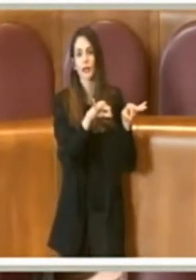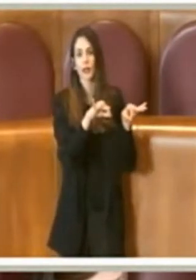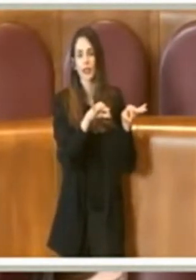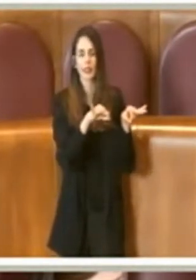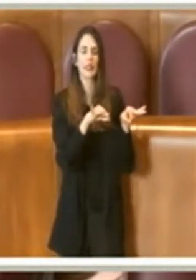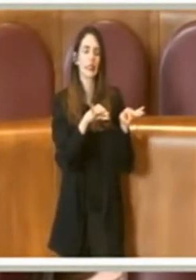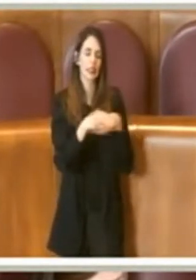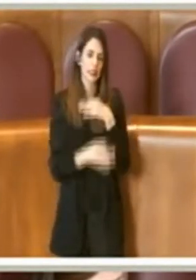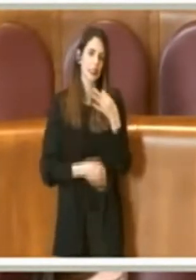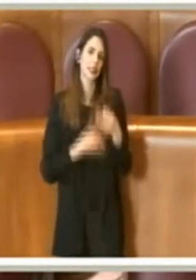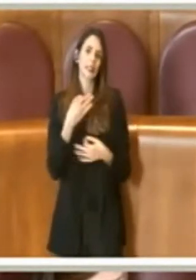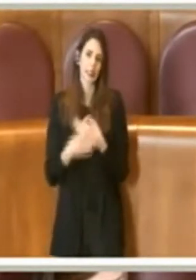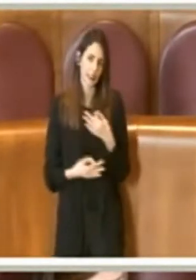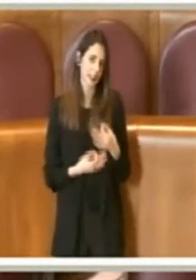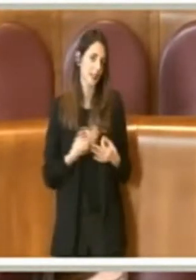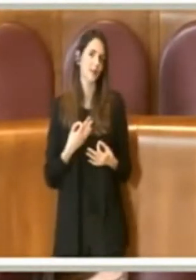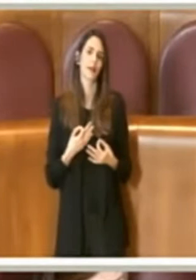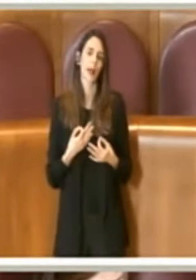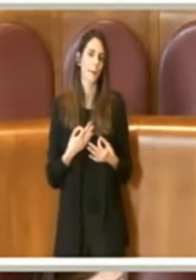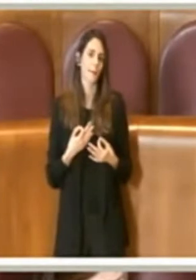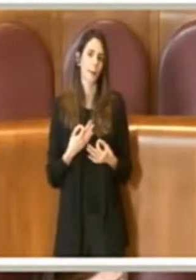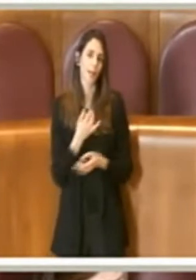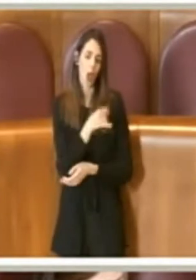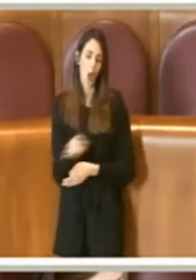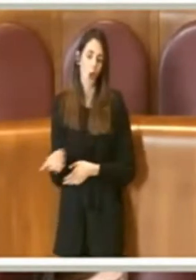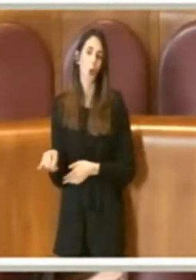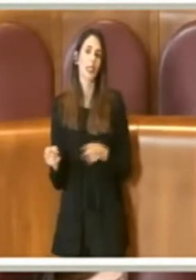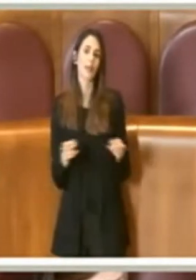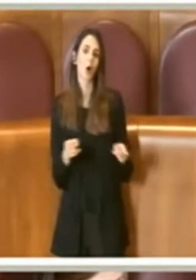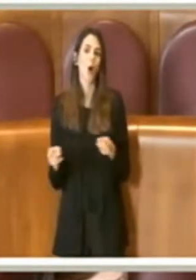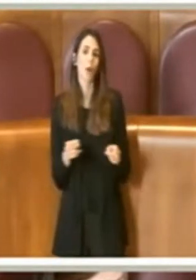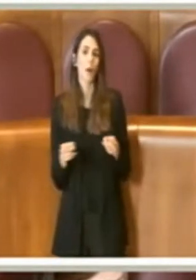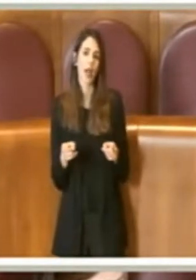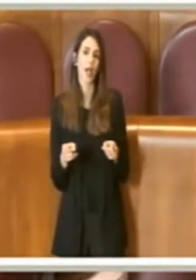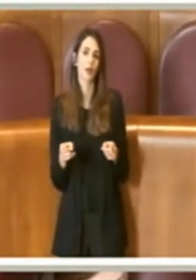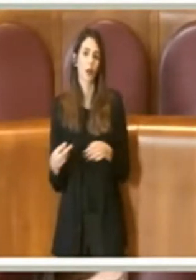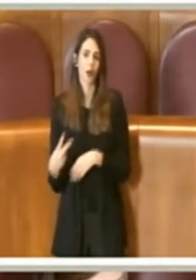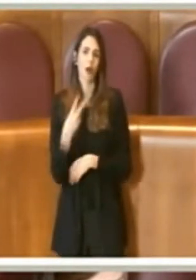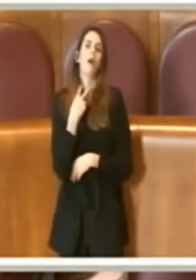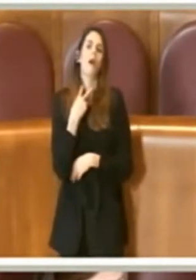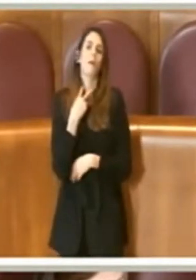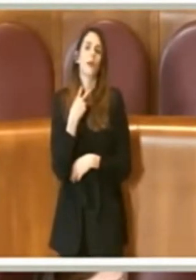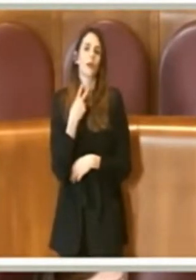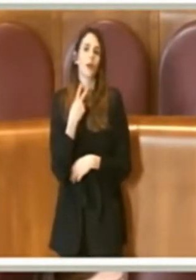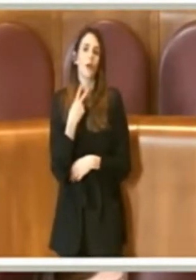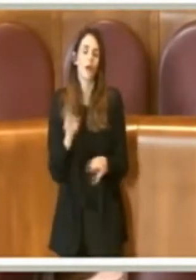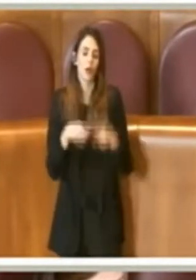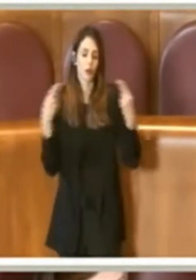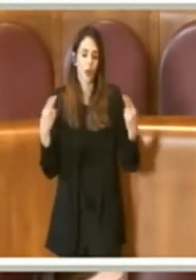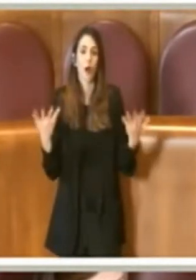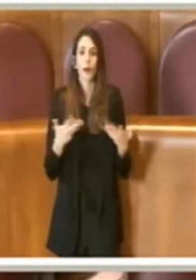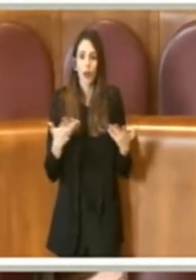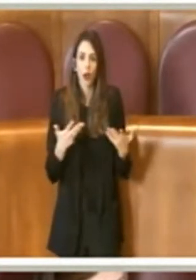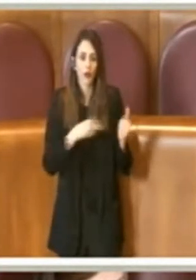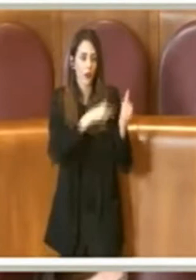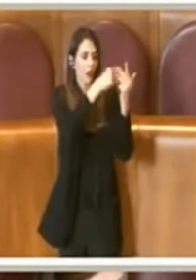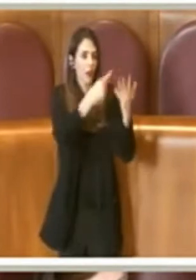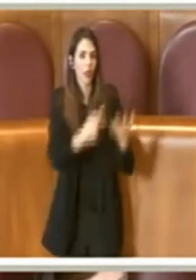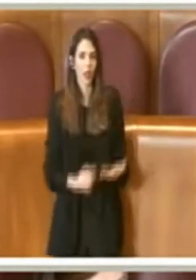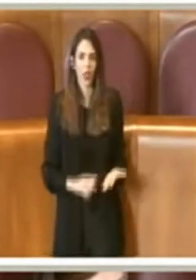pettine all'ultimo momento quando si devono fare le cose per forza e questa amministrazione si sta facendo carico di